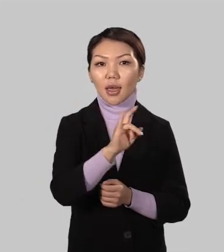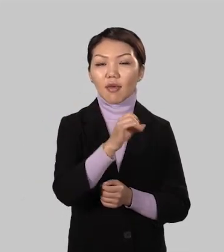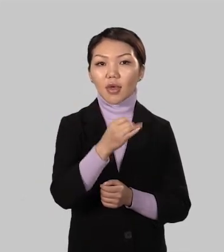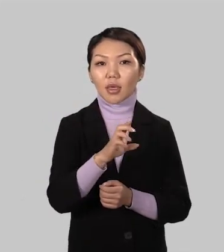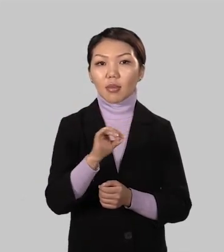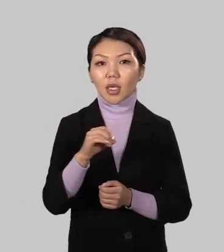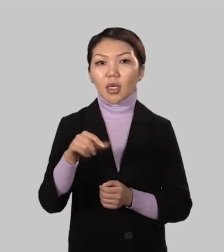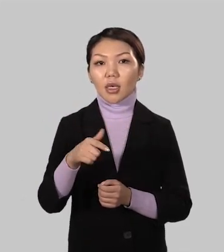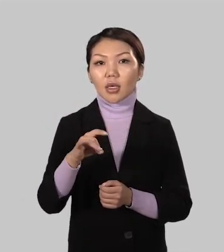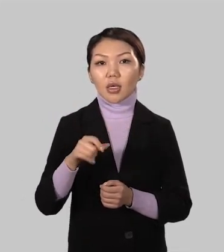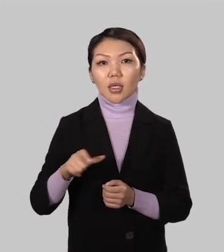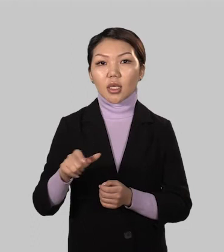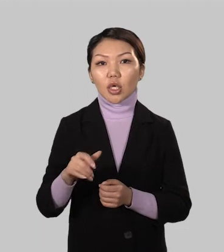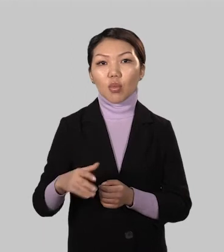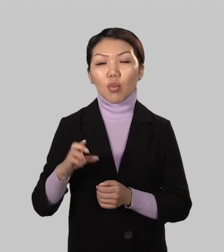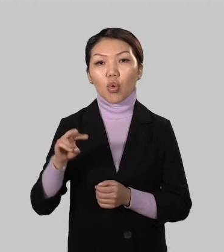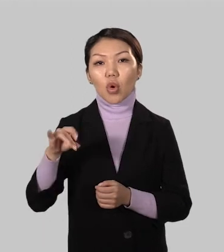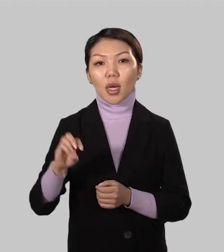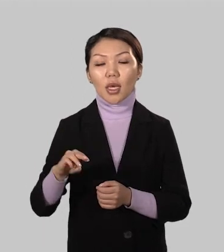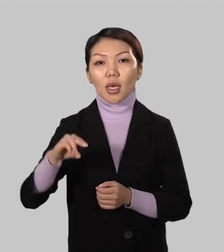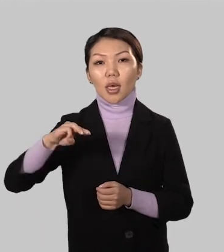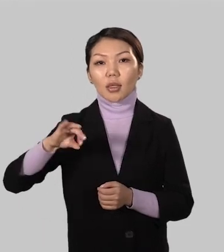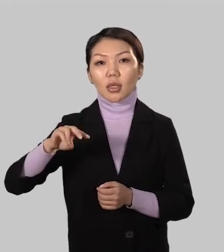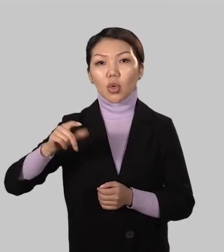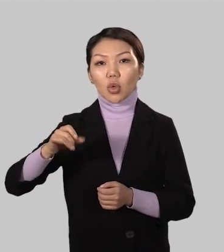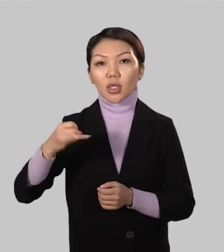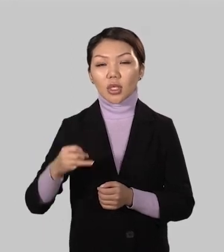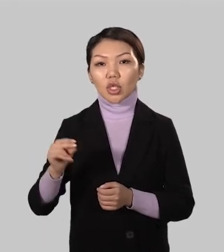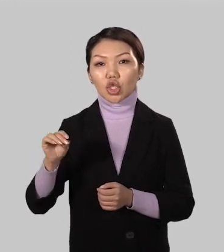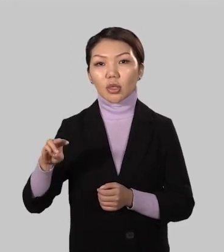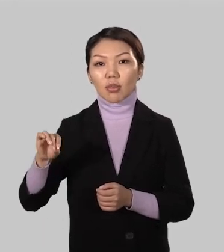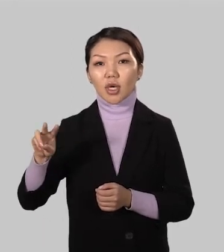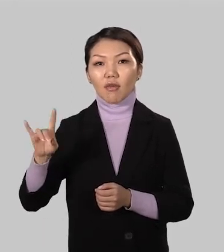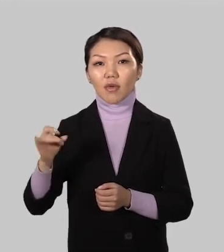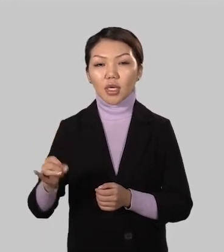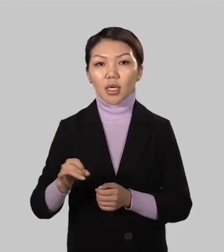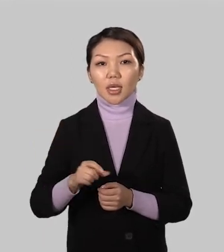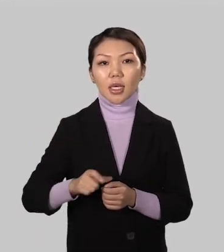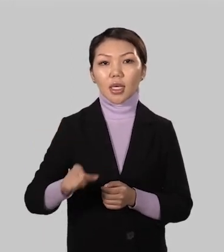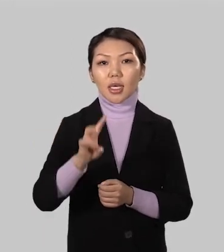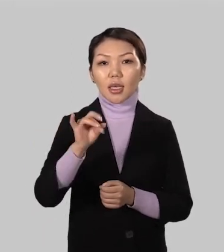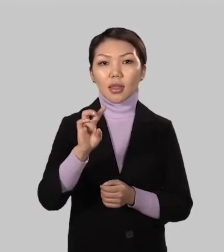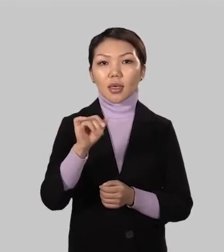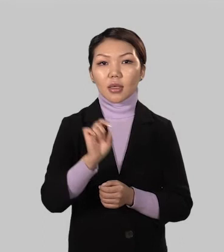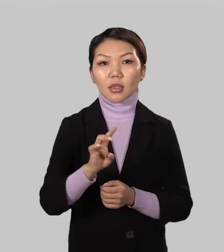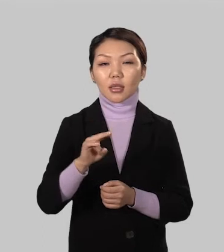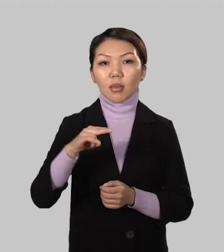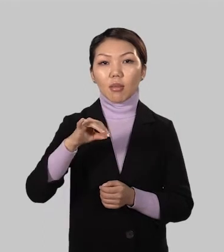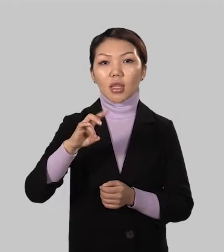отлогий чем правой река нарын полноводные реки чу